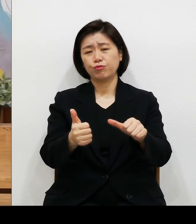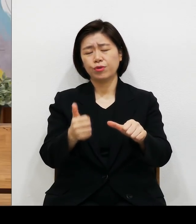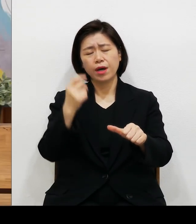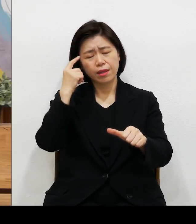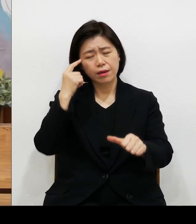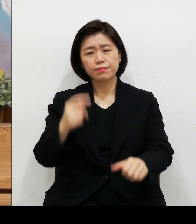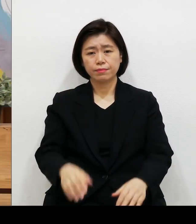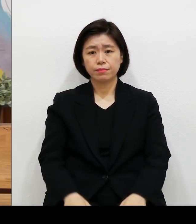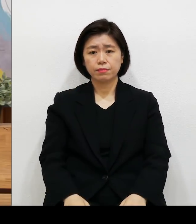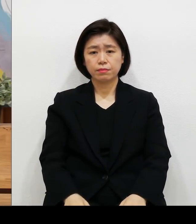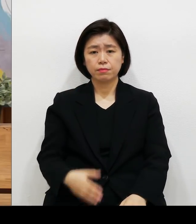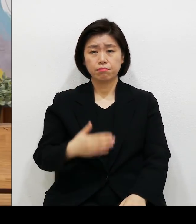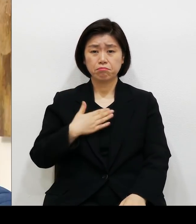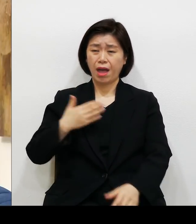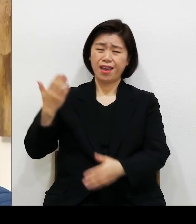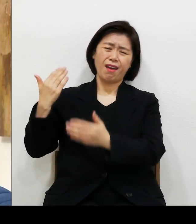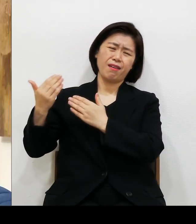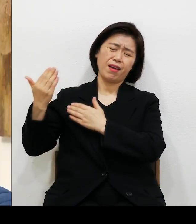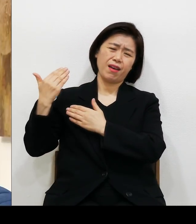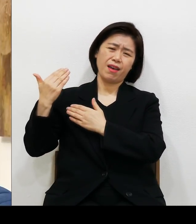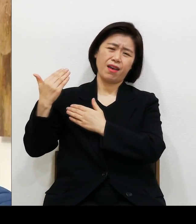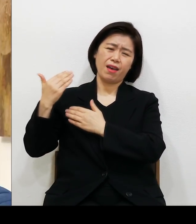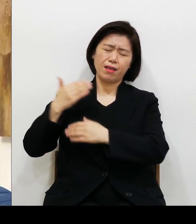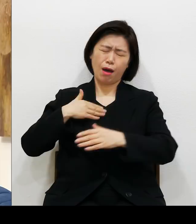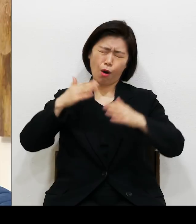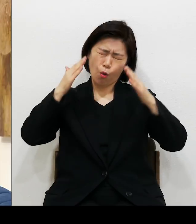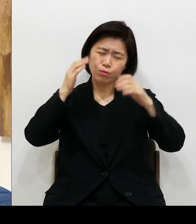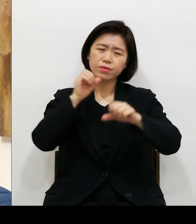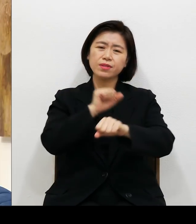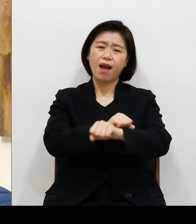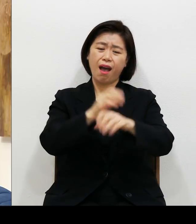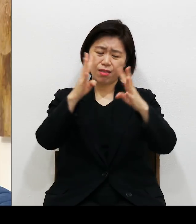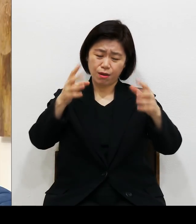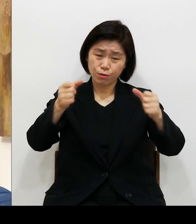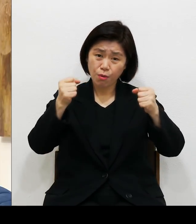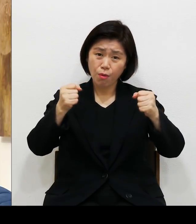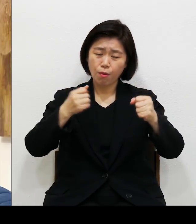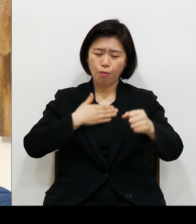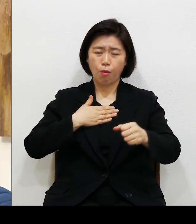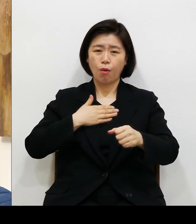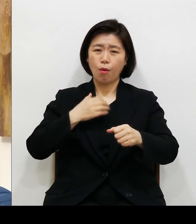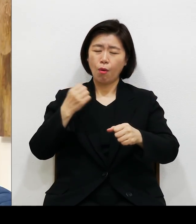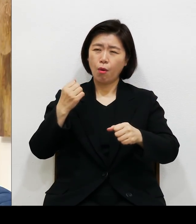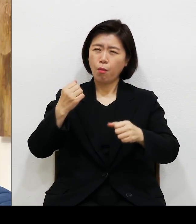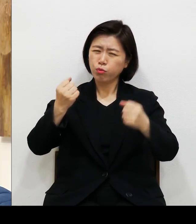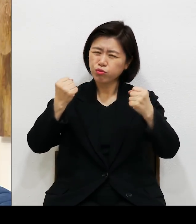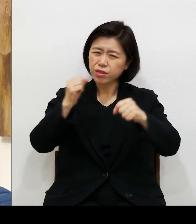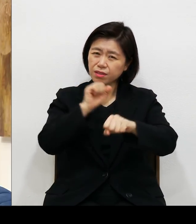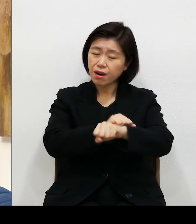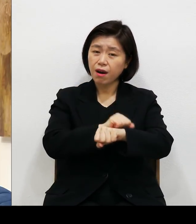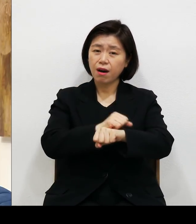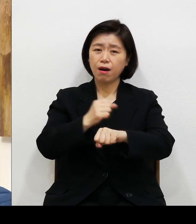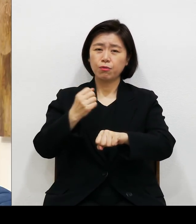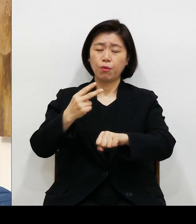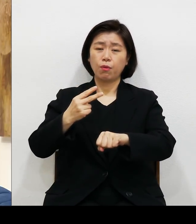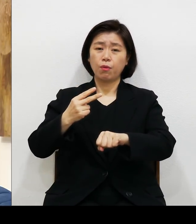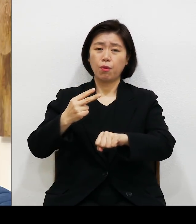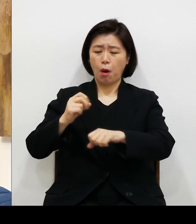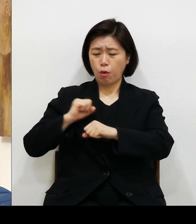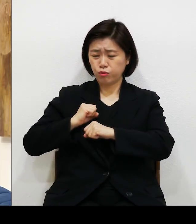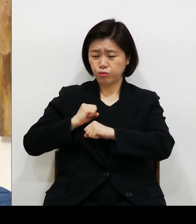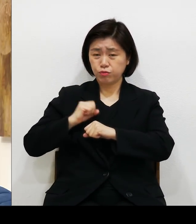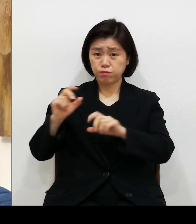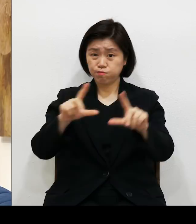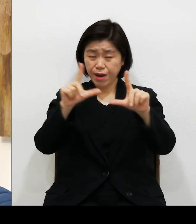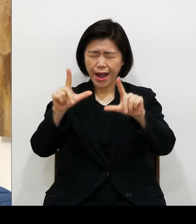그렇게 잘났다고 생각하고 이거저거 많이 배우고 뭐 운동도 많이 하고 뭐 그렇게 군 생활도 오래 해서 스스로 그렇게 생활력이